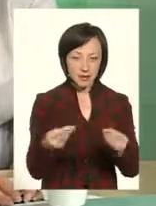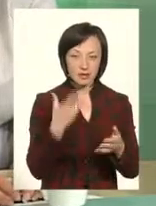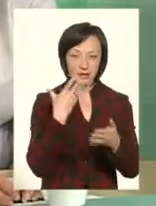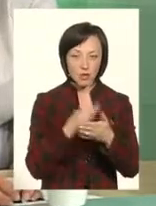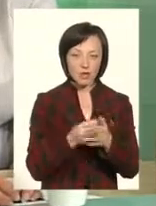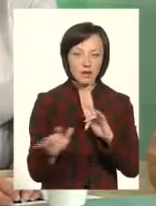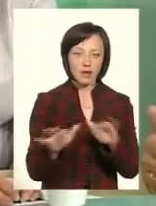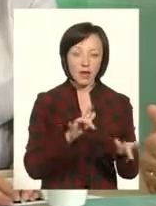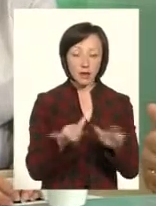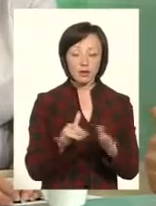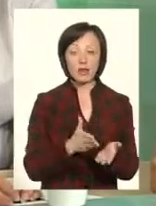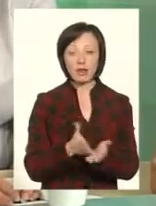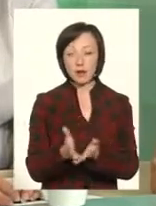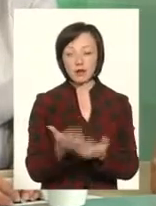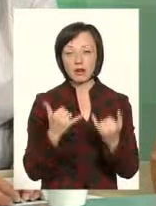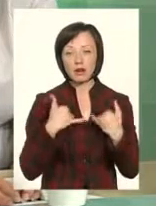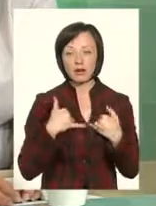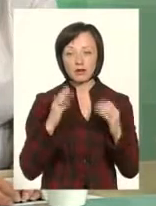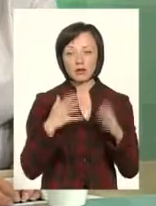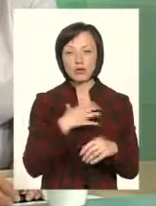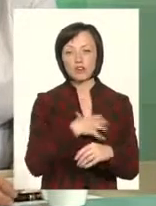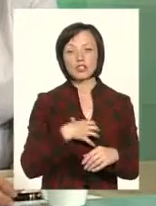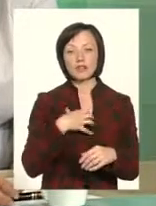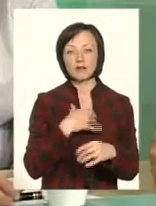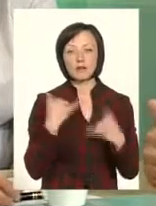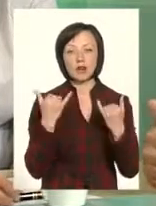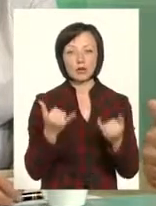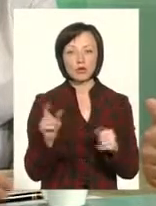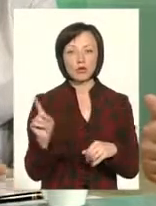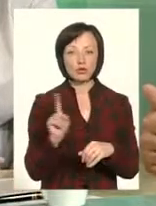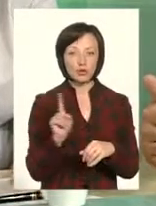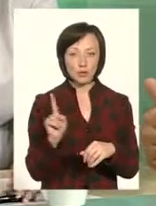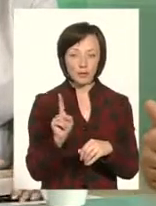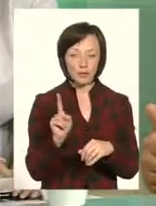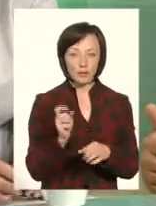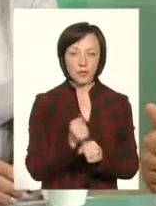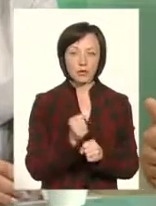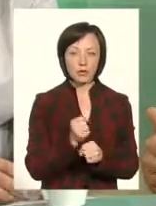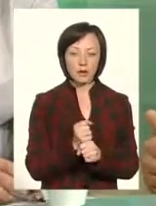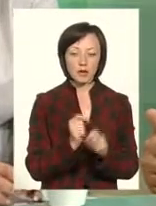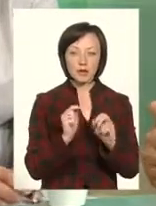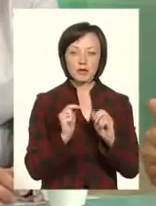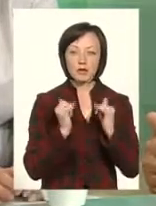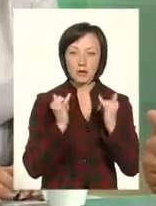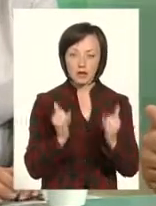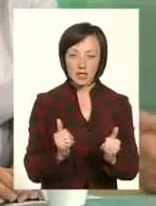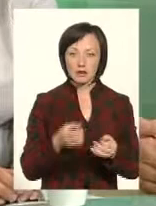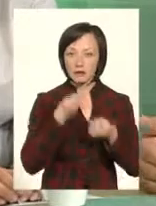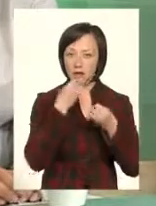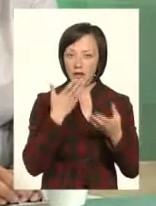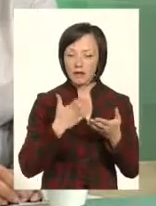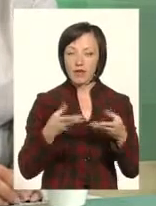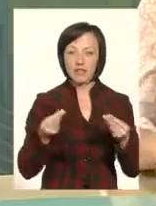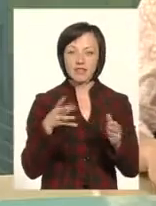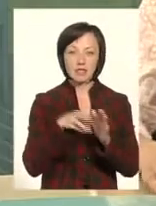тих, які будуть для нас сьогодні важливими для того, щоб робити для них сприятливий інвестиційний